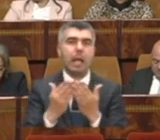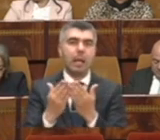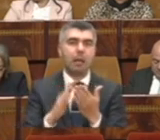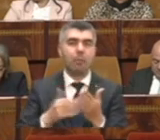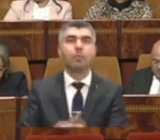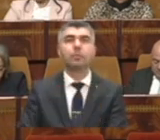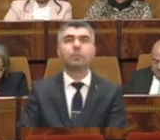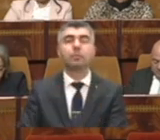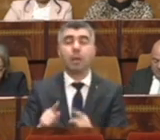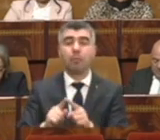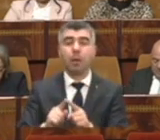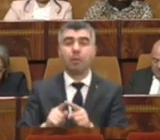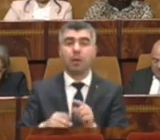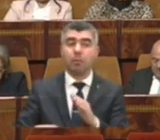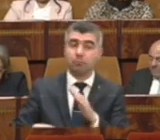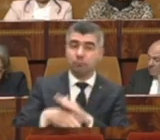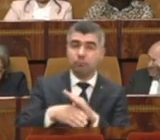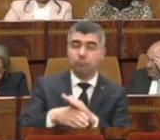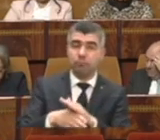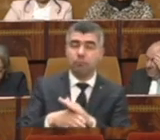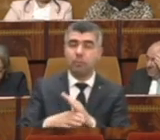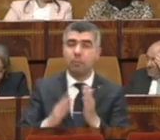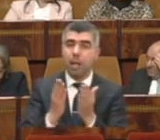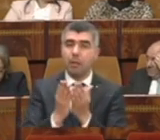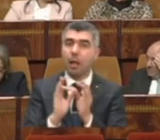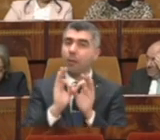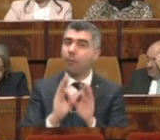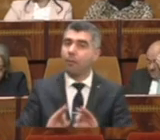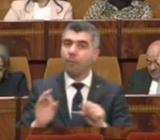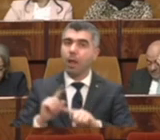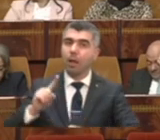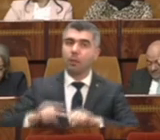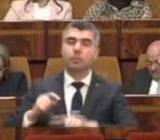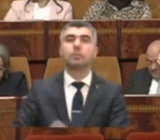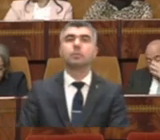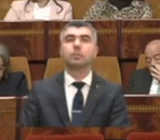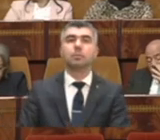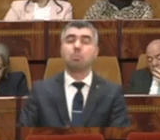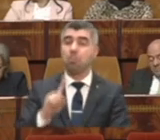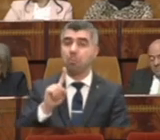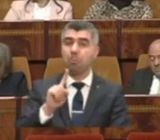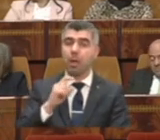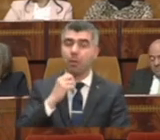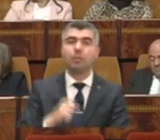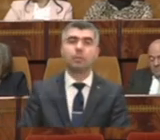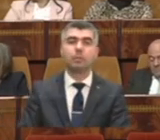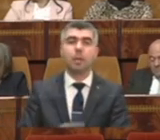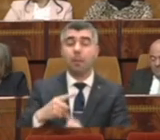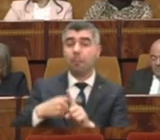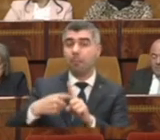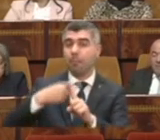حرب الهدر محاربة الهدر المدرسي. ولكن للأسف أمام